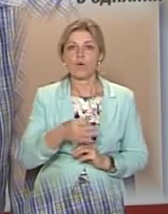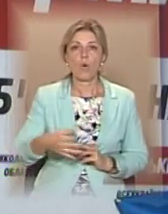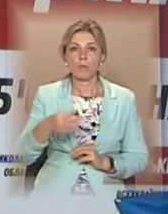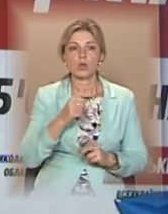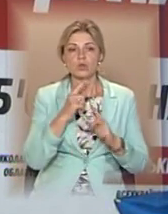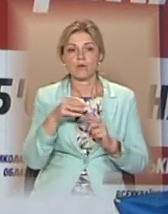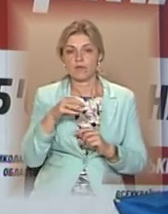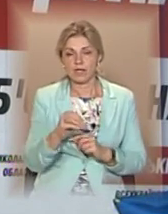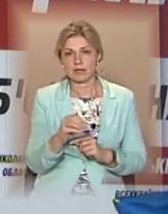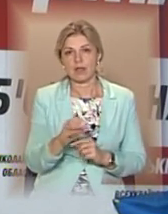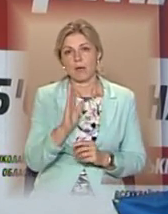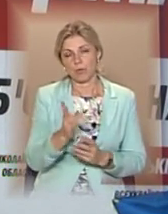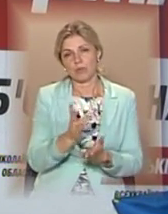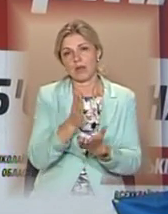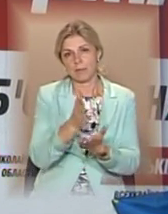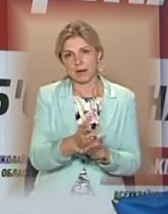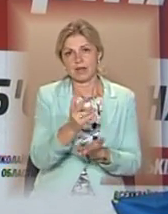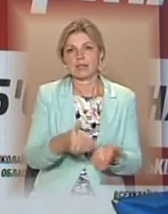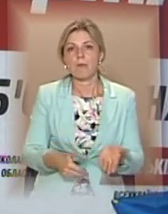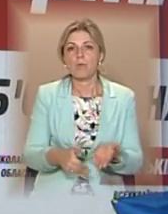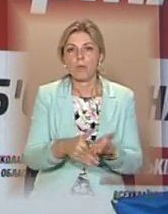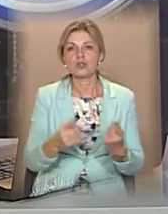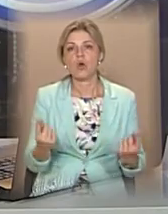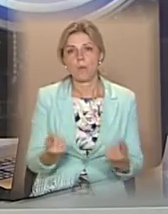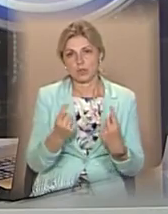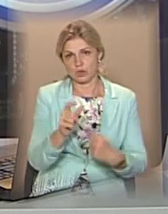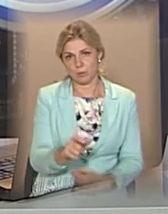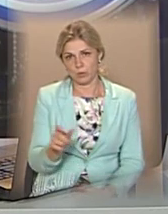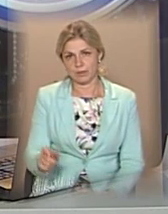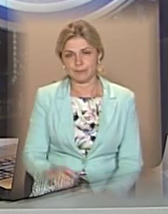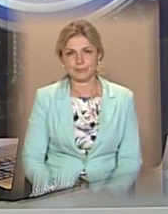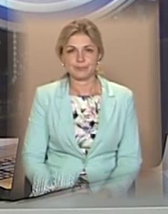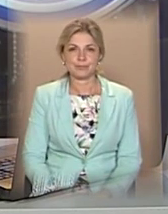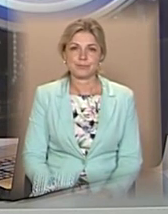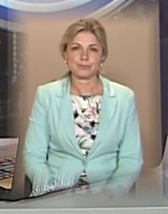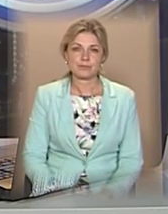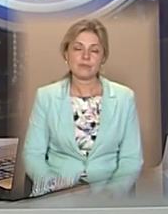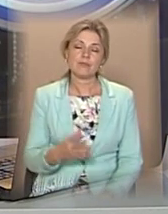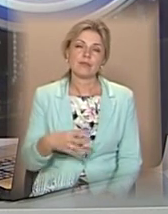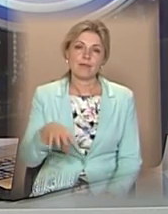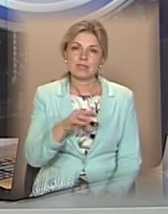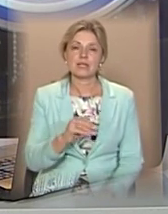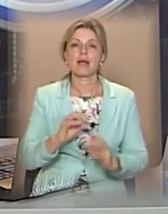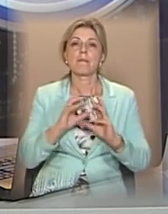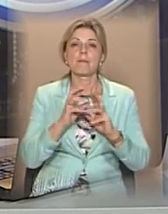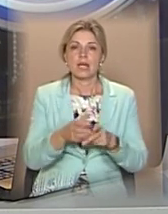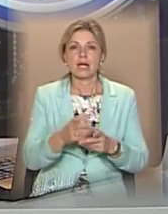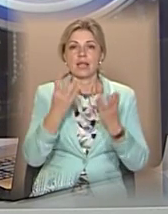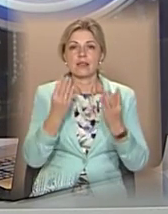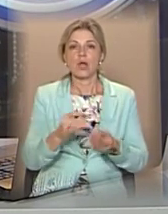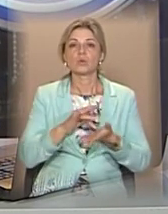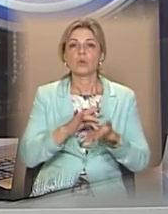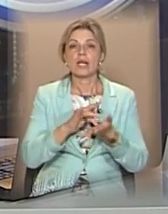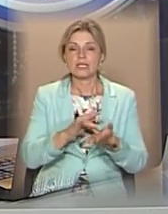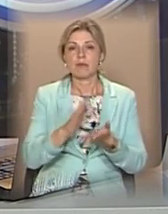если туда попаду, будет нацелена на помощь обычным людям. До Всесвітнього дня туризму в Миколаєві в